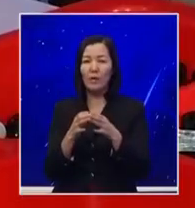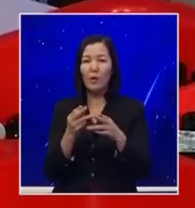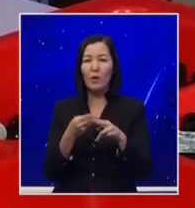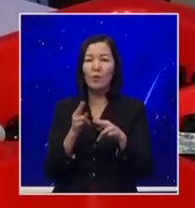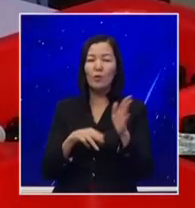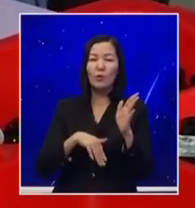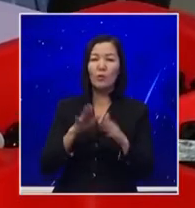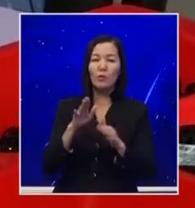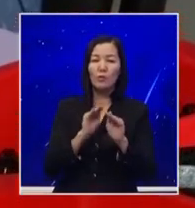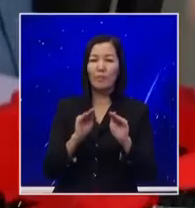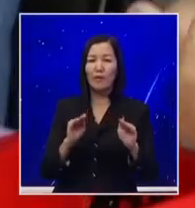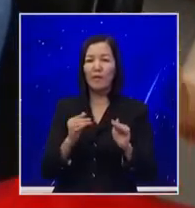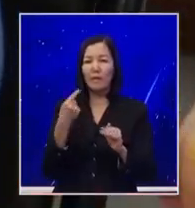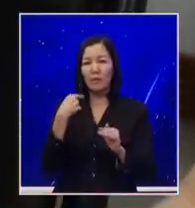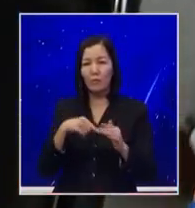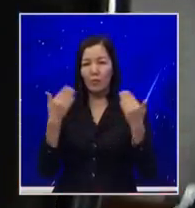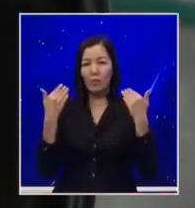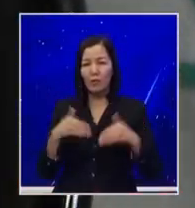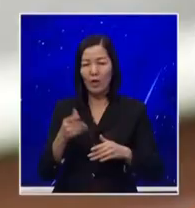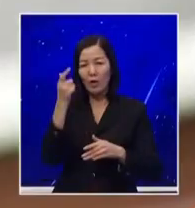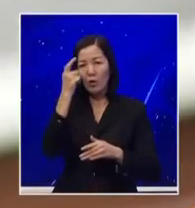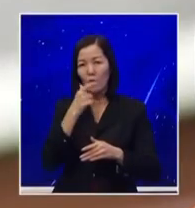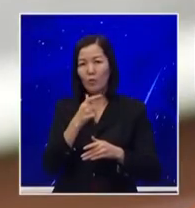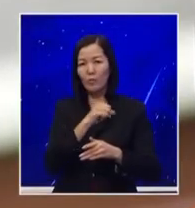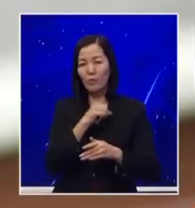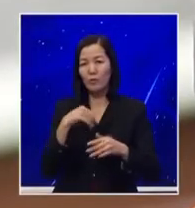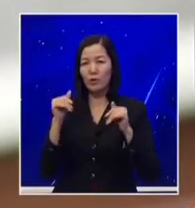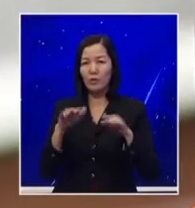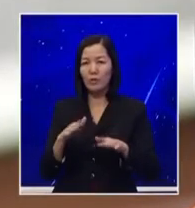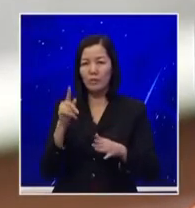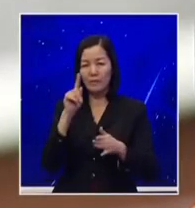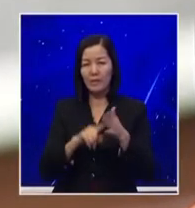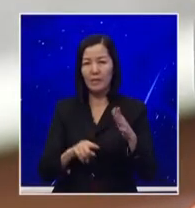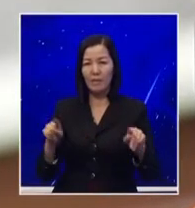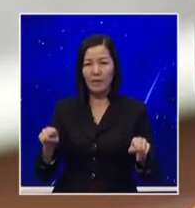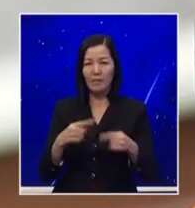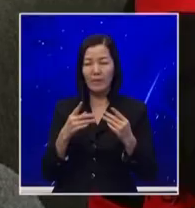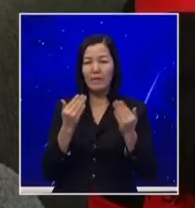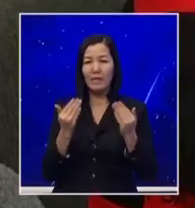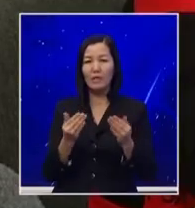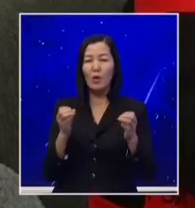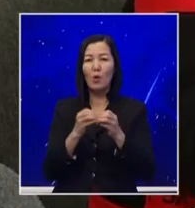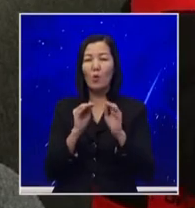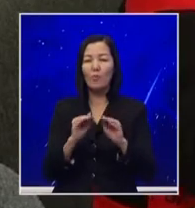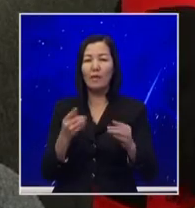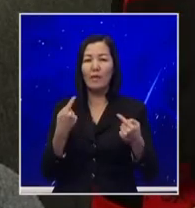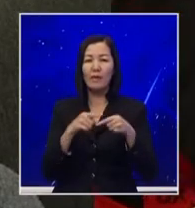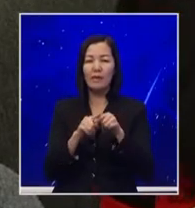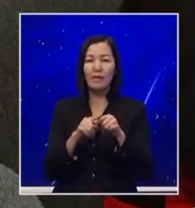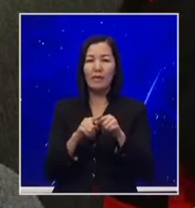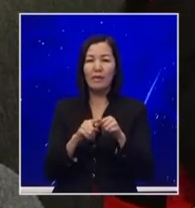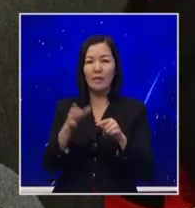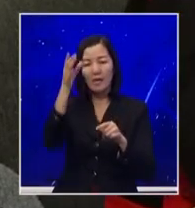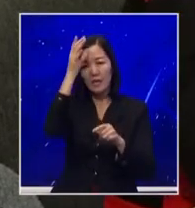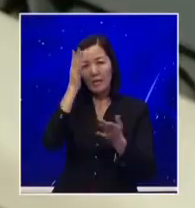жұмыс барысында шәкірттердің бойына оқытылыққа өз бетінше шешім қабылдауға деген сенім қалыптасады. Қазақ орталықтағы 10-нан аса шәкірт робототехника мен ғылыми